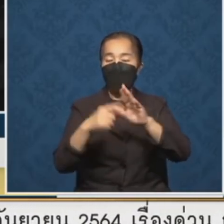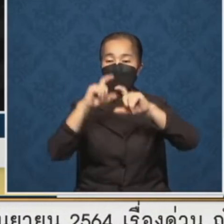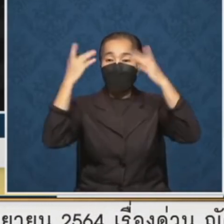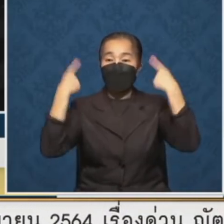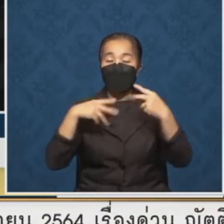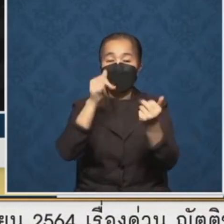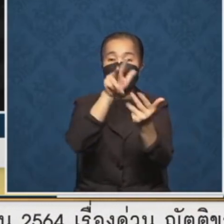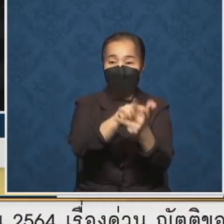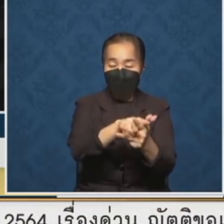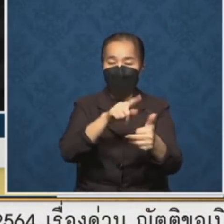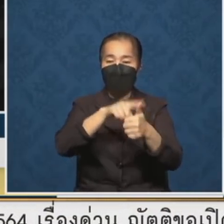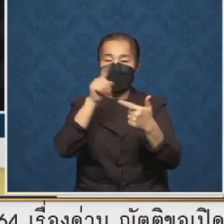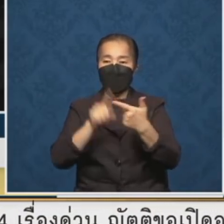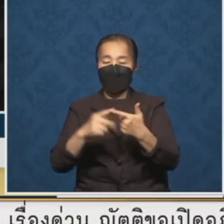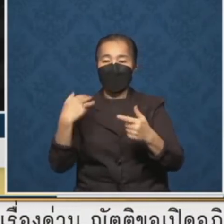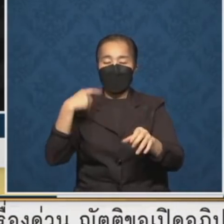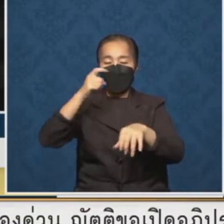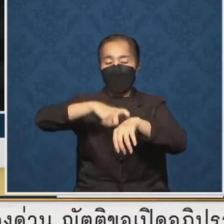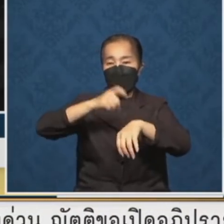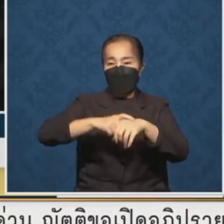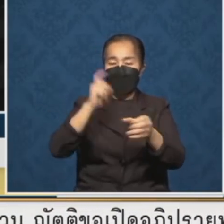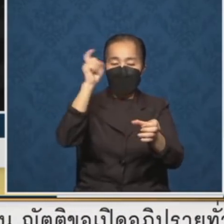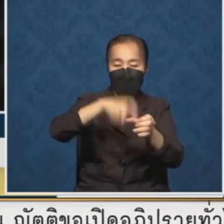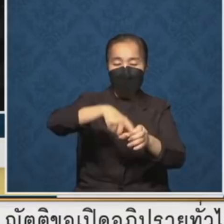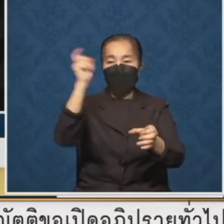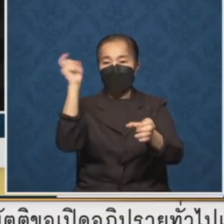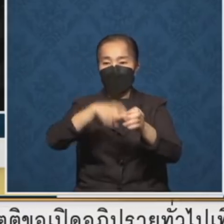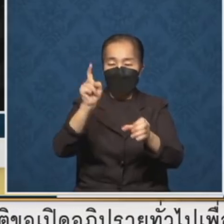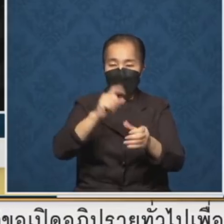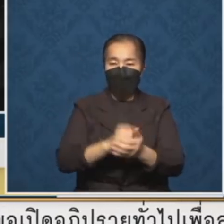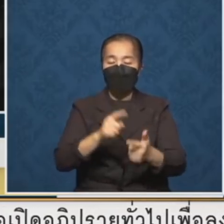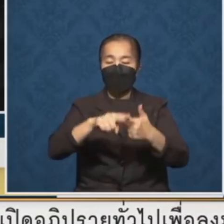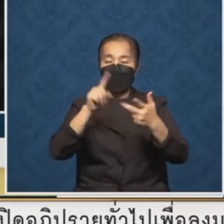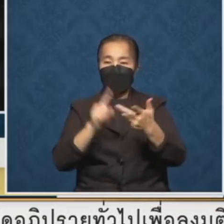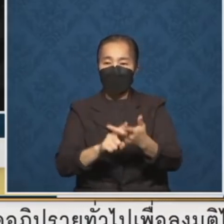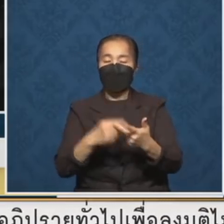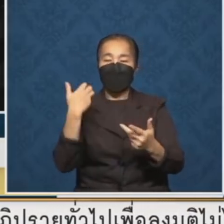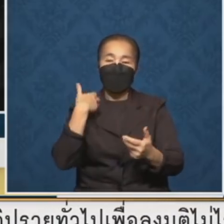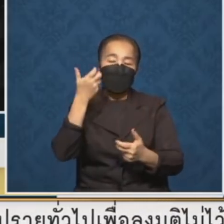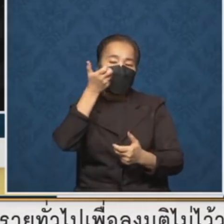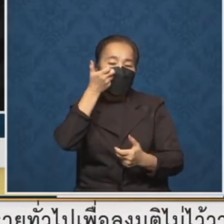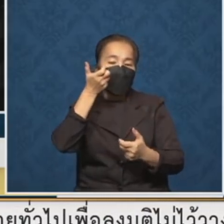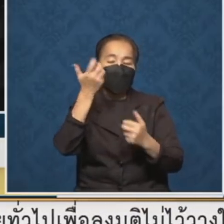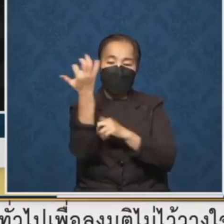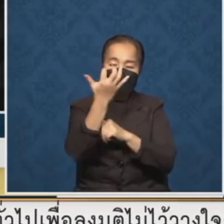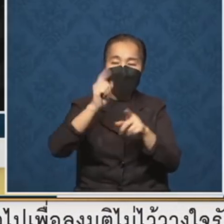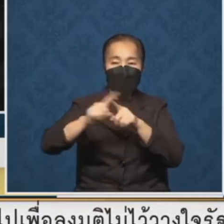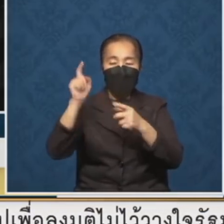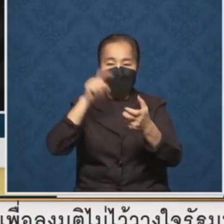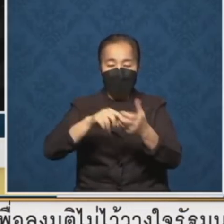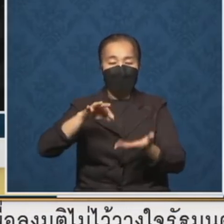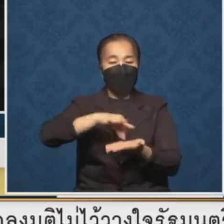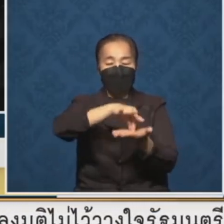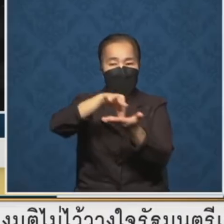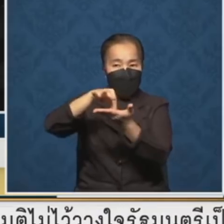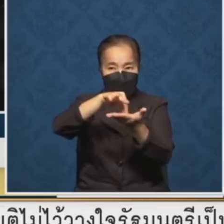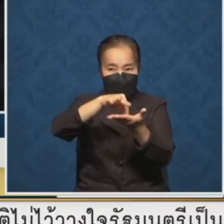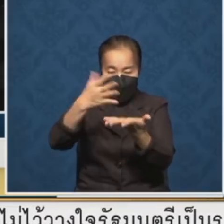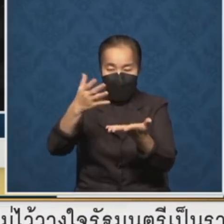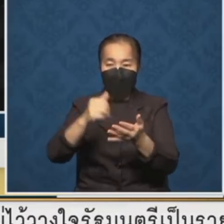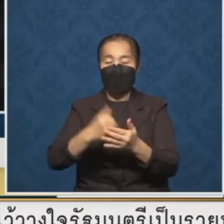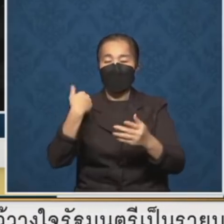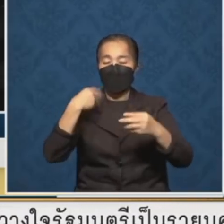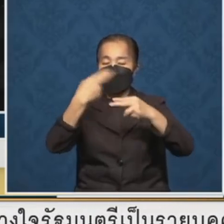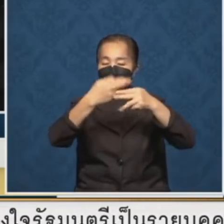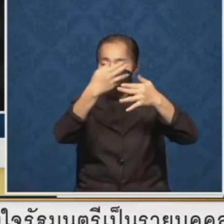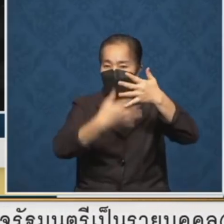วันเวลาในการเข้าออกจากระบบครับระบุหมายเลขอุปกรณ์คอมพิวเตอร์ครับสถานที่โลเคชันรายละเอียดข้อมูล